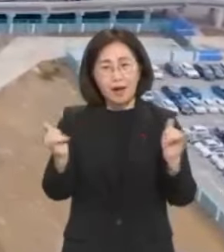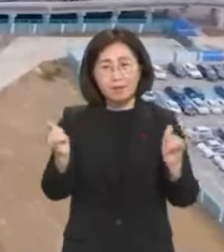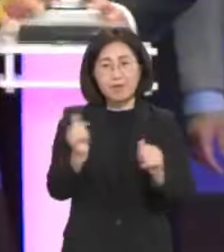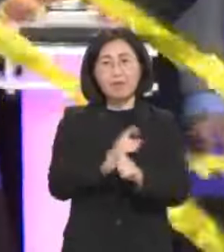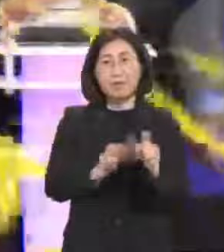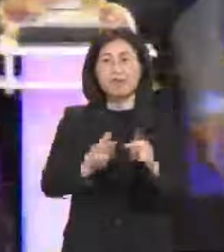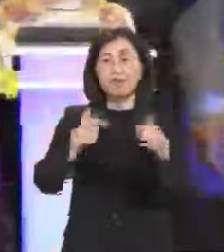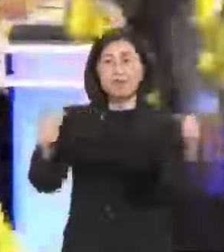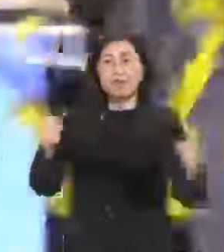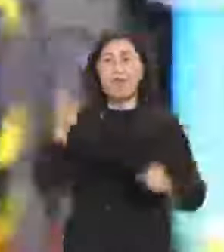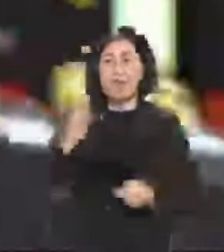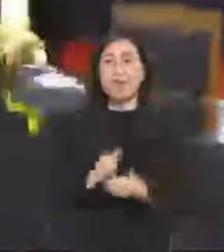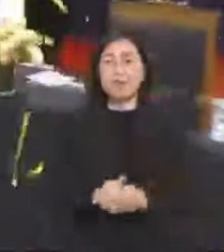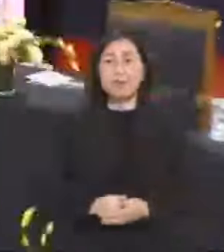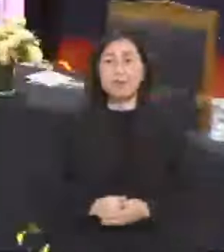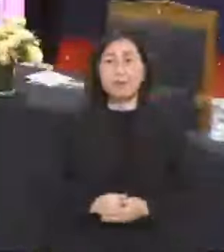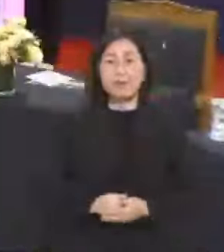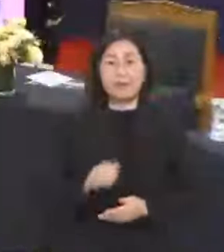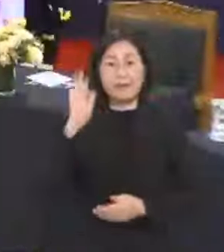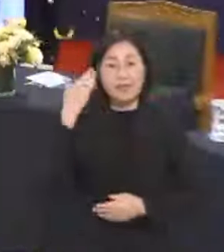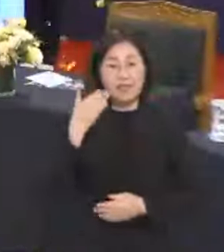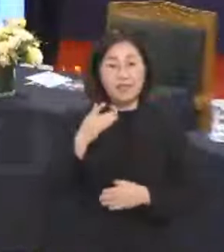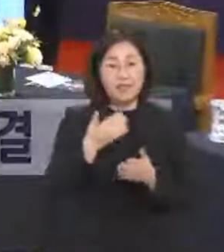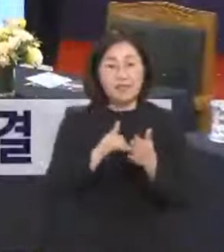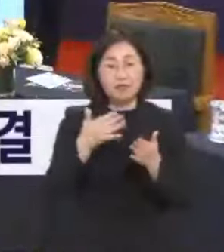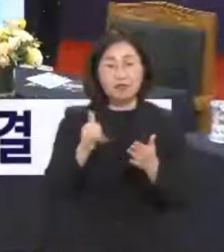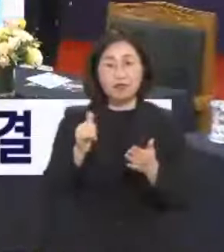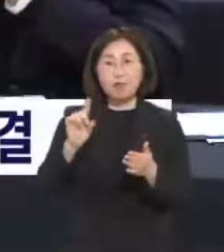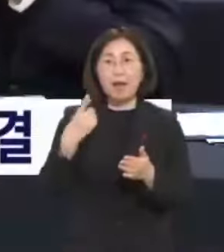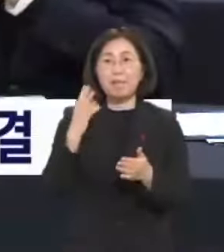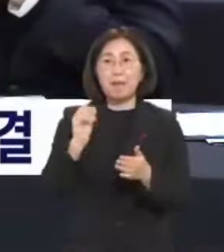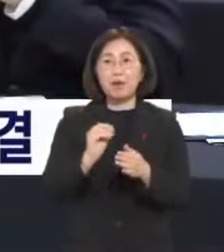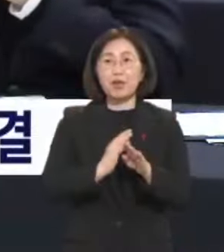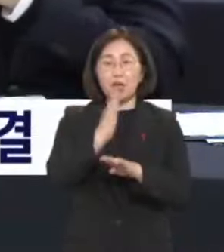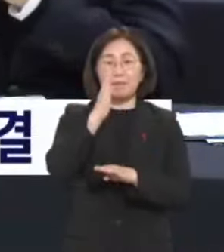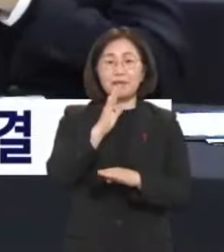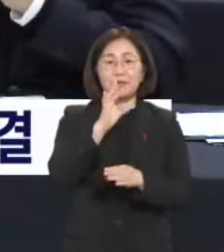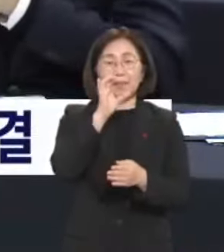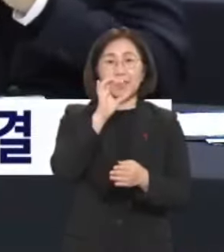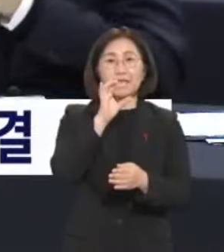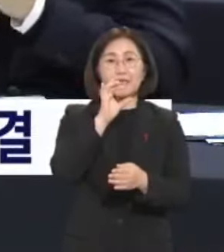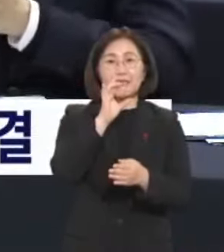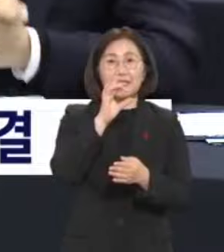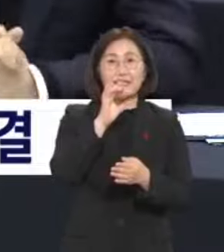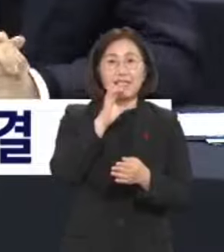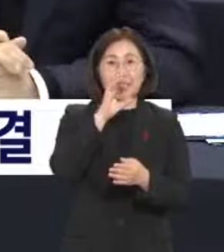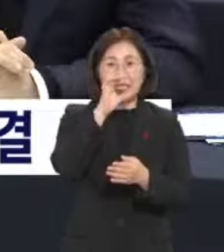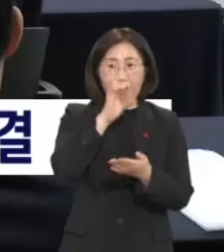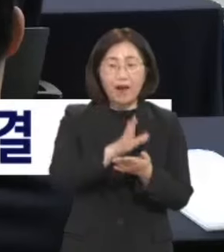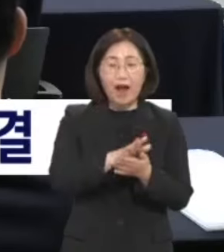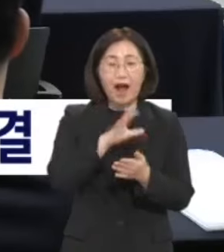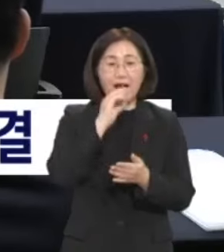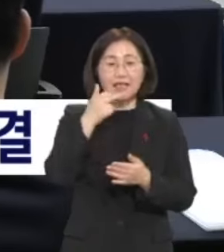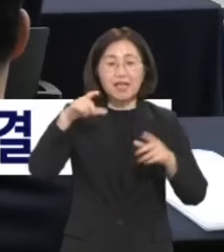전망입니다. 충남도가 최근 인구 100만 명을 돌파한 천안 아산 지역의 교통 수요를 충족시키기